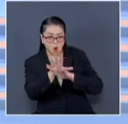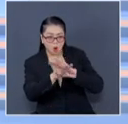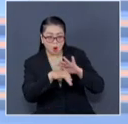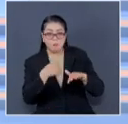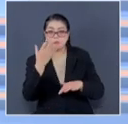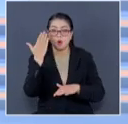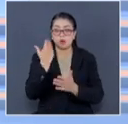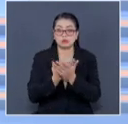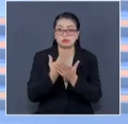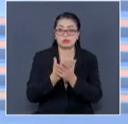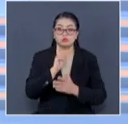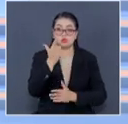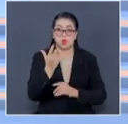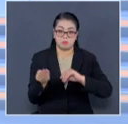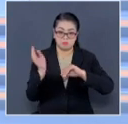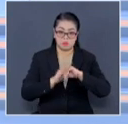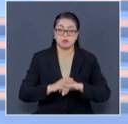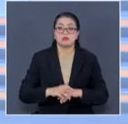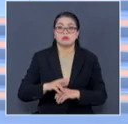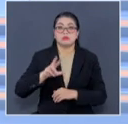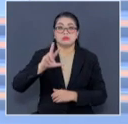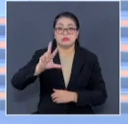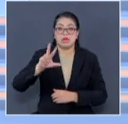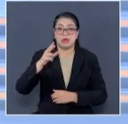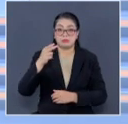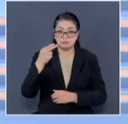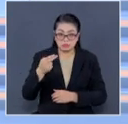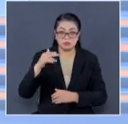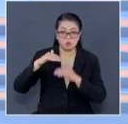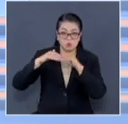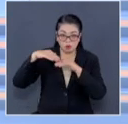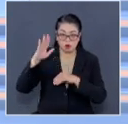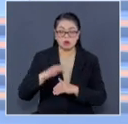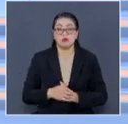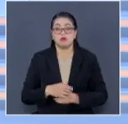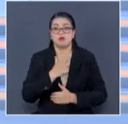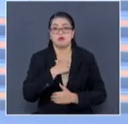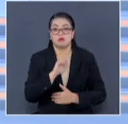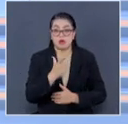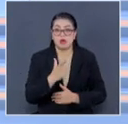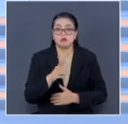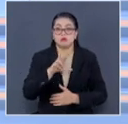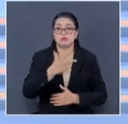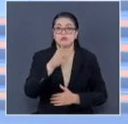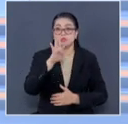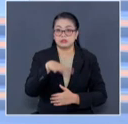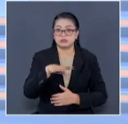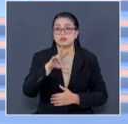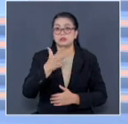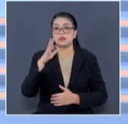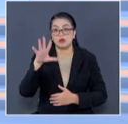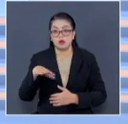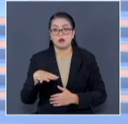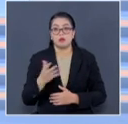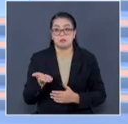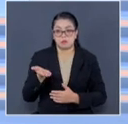ไหม 33,800 บาทสูงสุดเป็นประวัติการแล้วทองแท่งนะฮะถ้าทองรูปประพันธ์อีกบาทนึงก็อุ้ย 34,000 35,000 เข้าไปแล้วคุณนุ่น